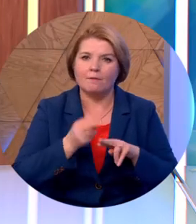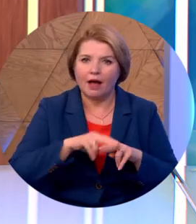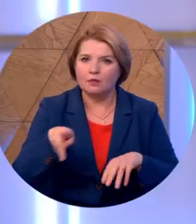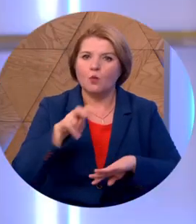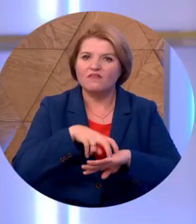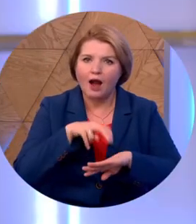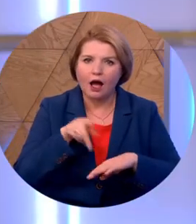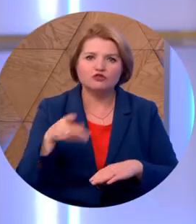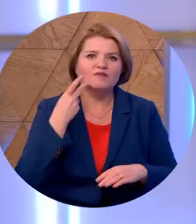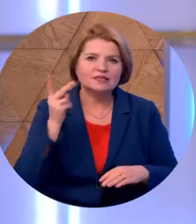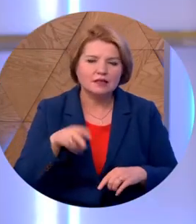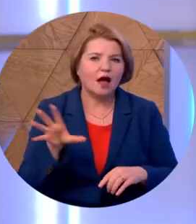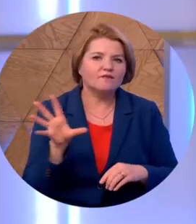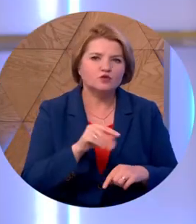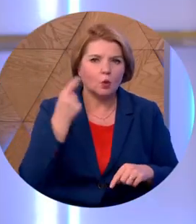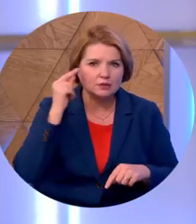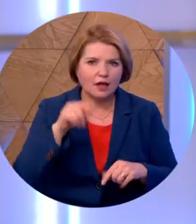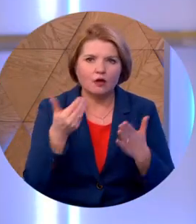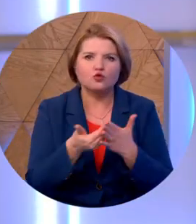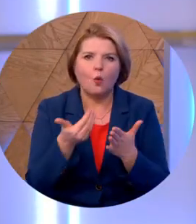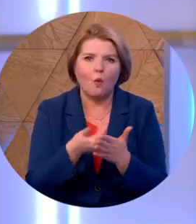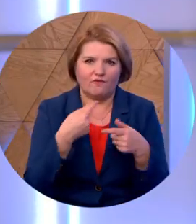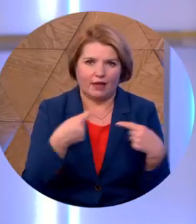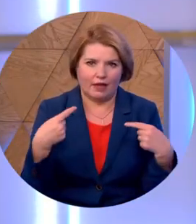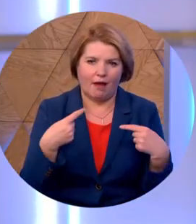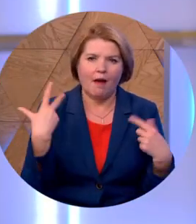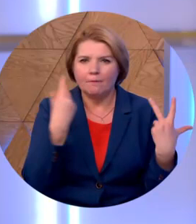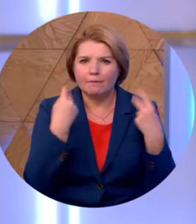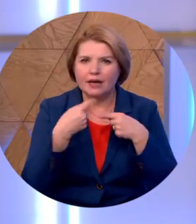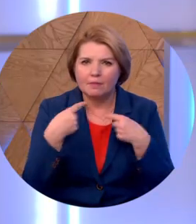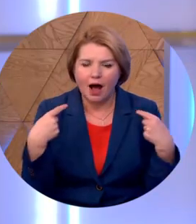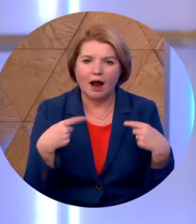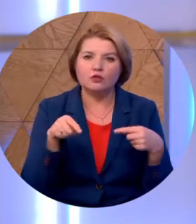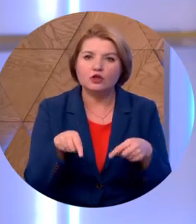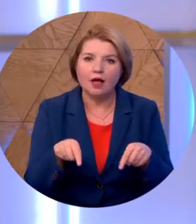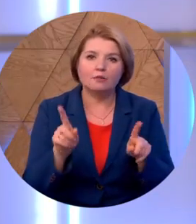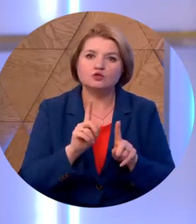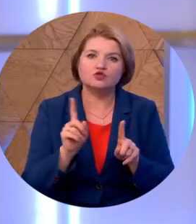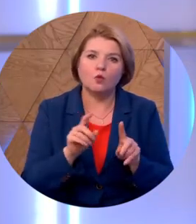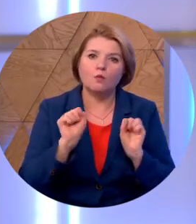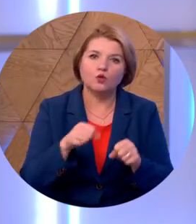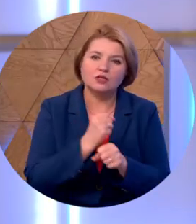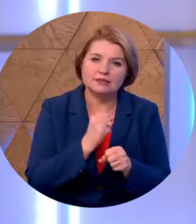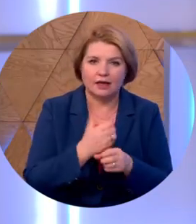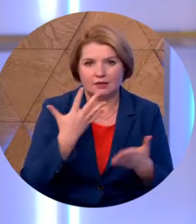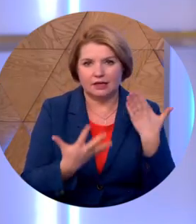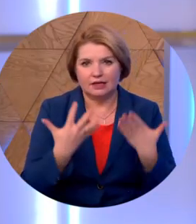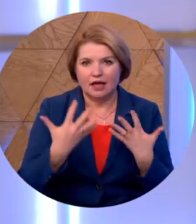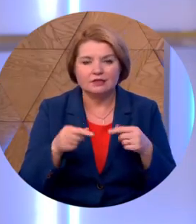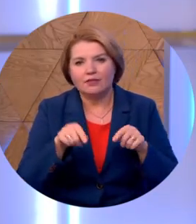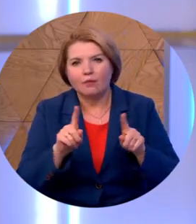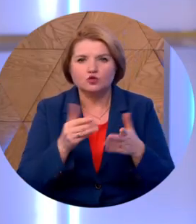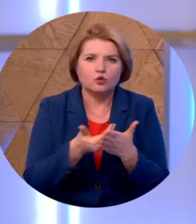находится на пике событий он знает но не только новые препараты но и то как поступать если эти новые препараты или новые методы а постоянно